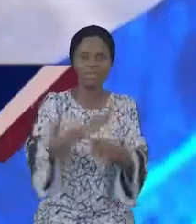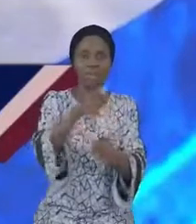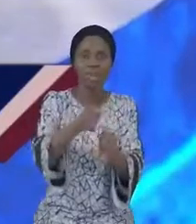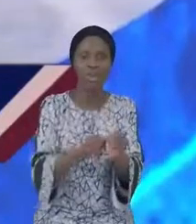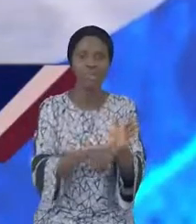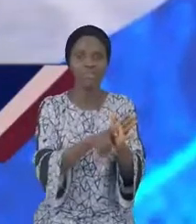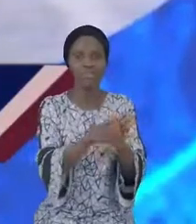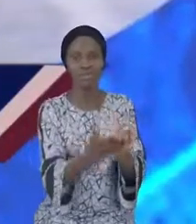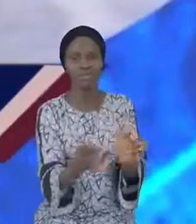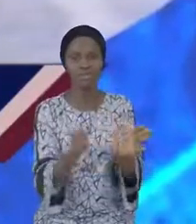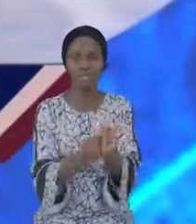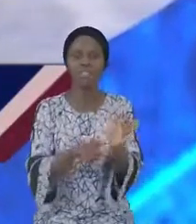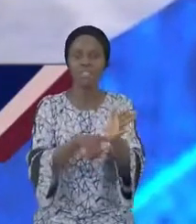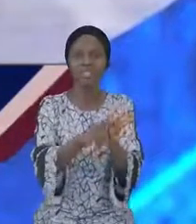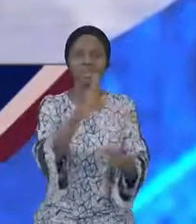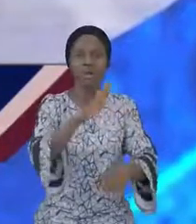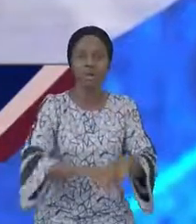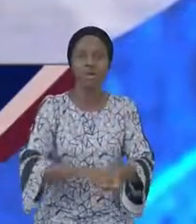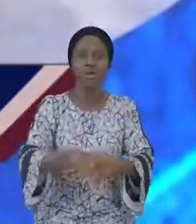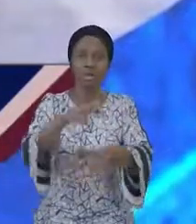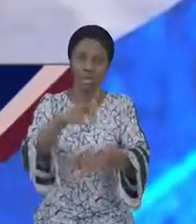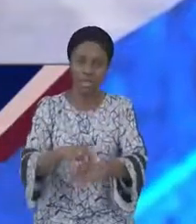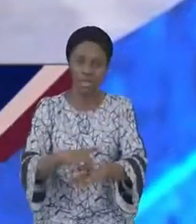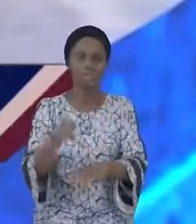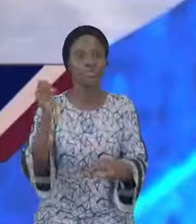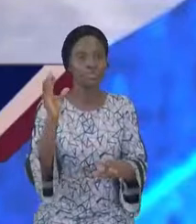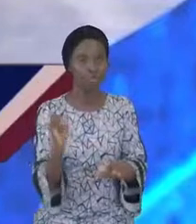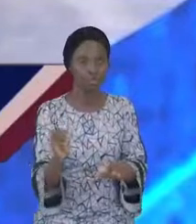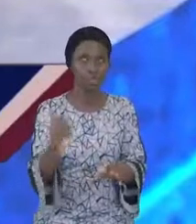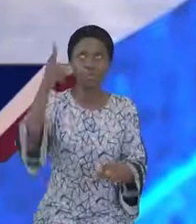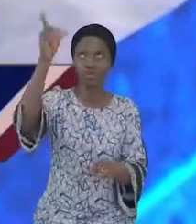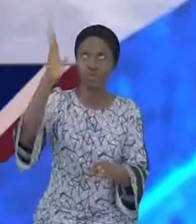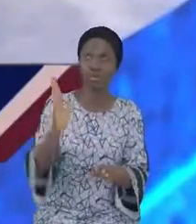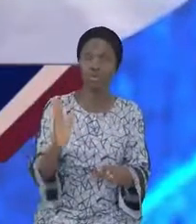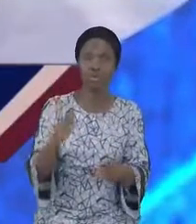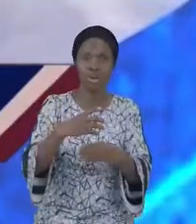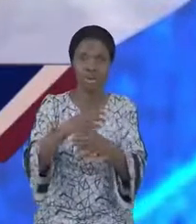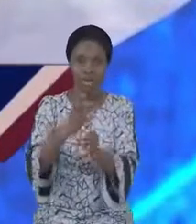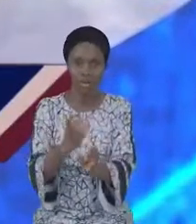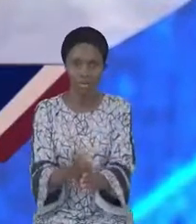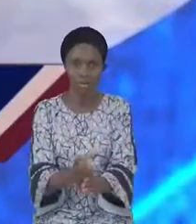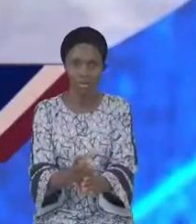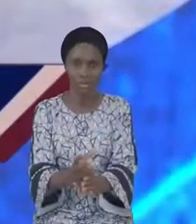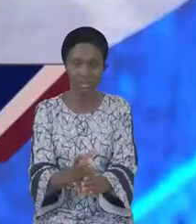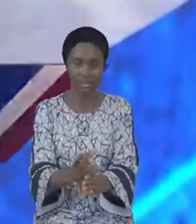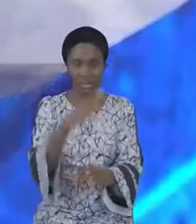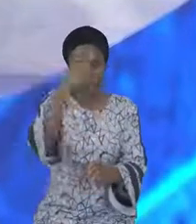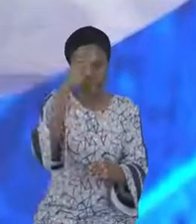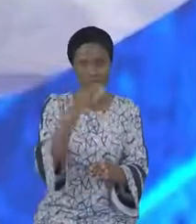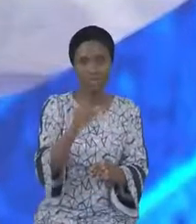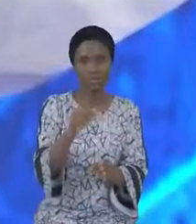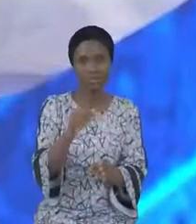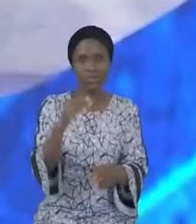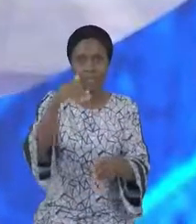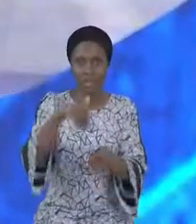qui rampent sur la terre. Dieu créa l'homme comment?